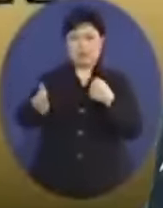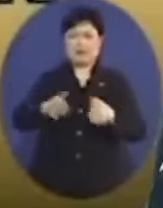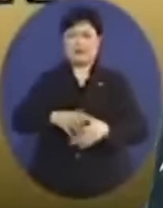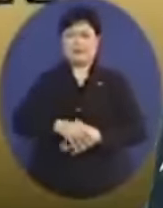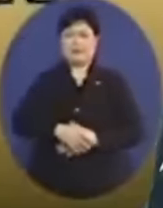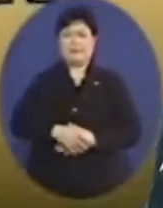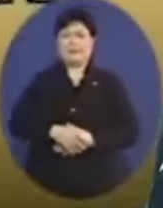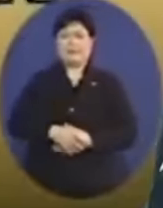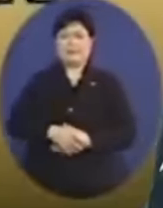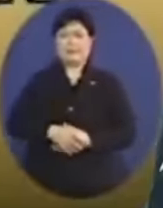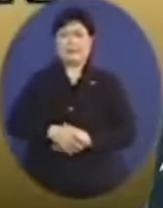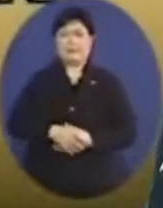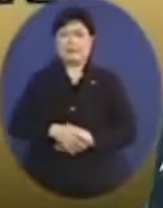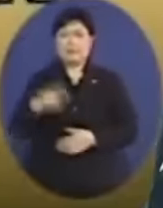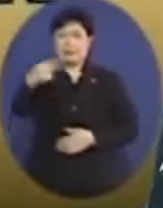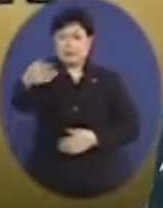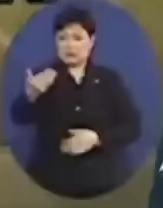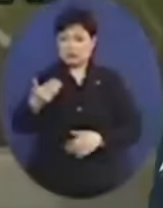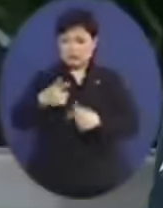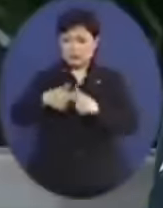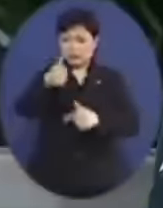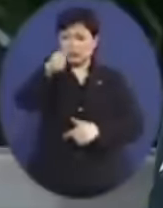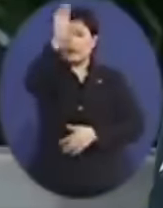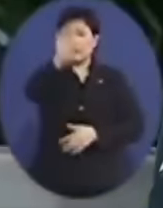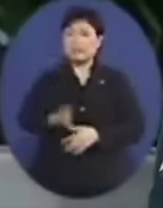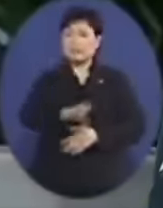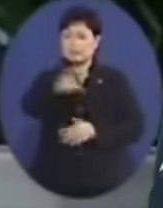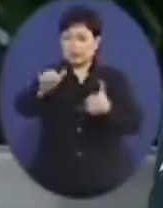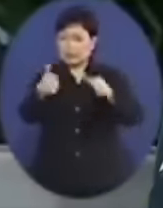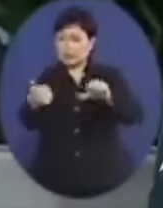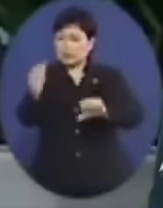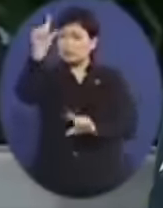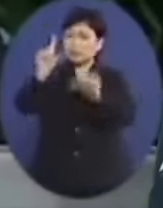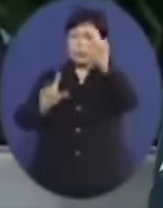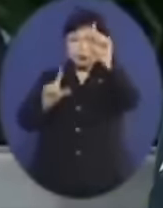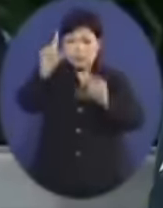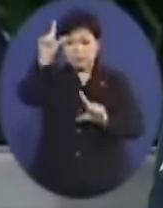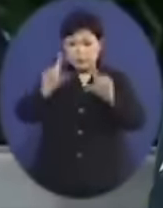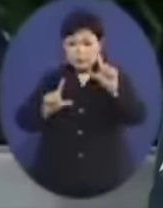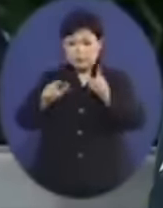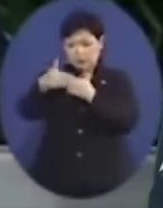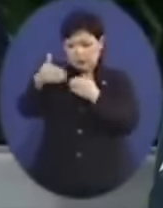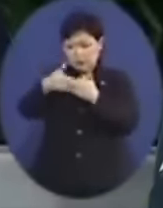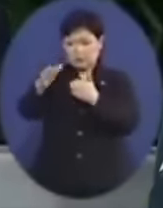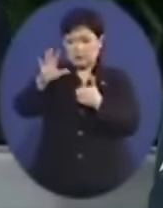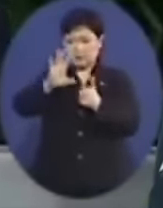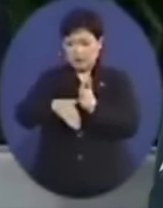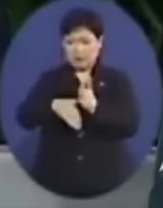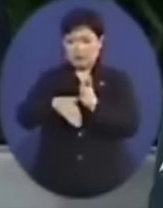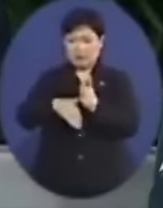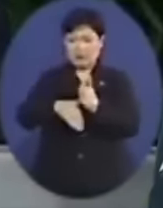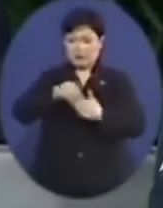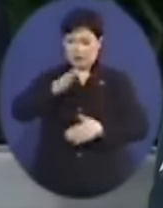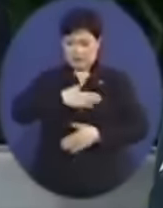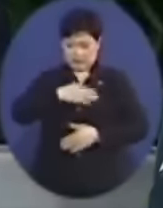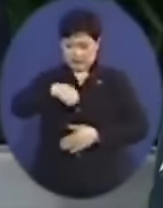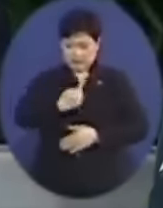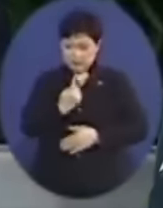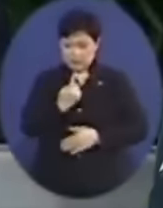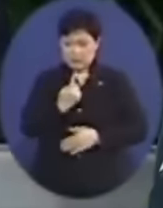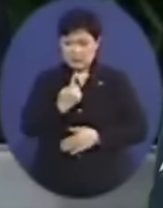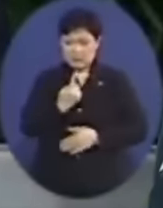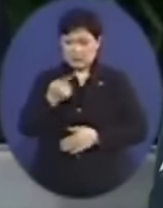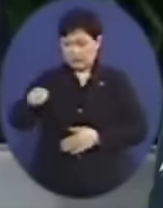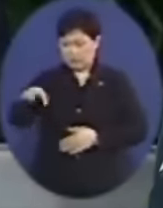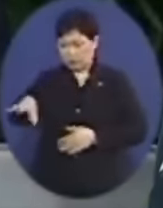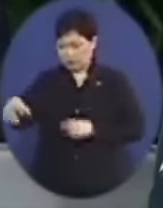아멘 2천년 전 예수님의 십자가 돌아가신 모습을 그릴 때 자기가 그